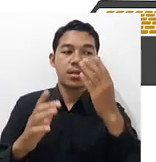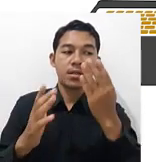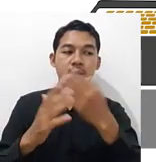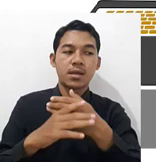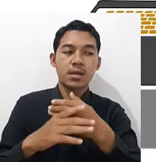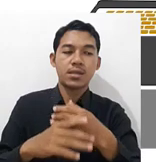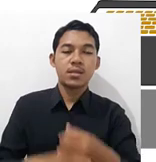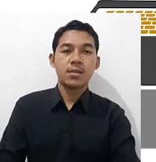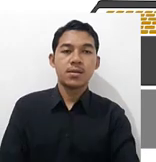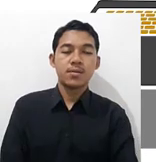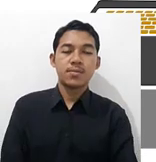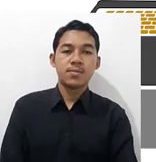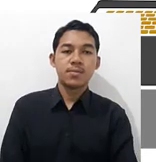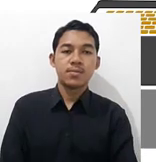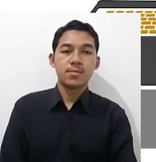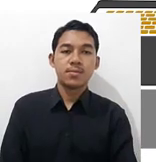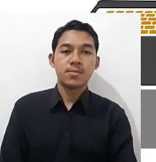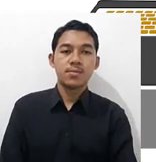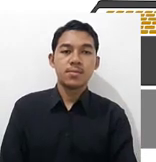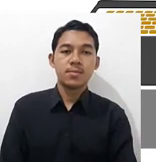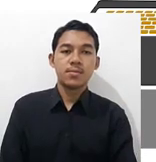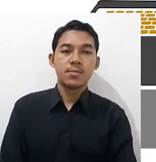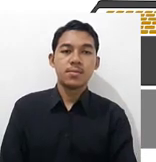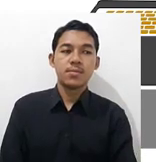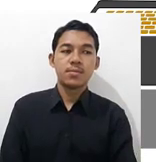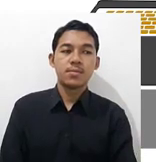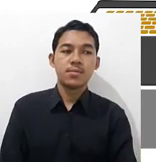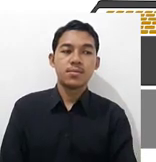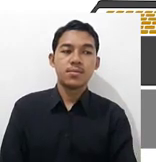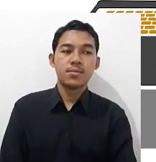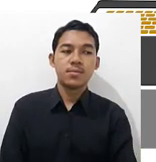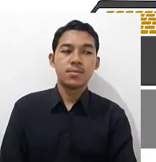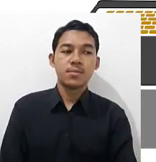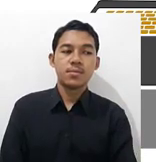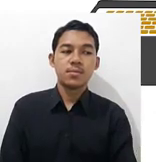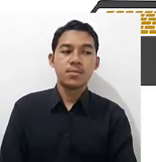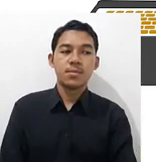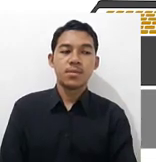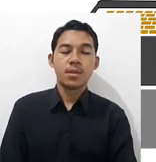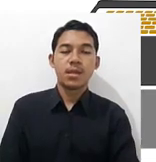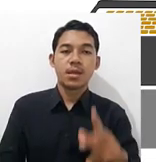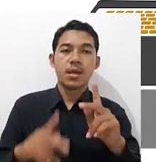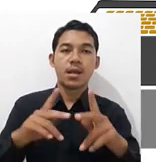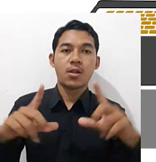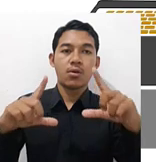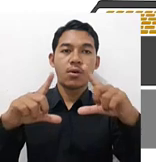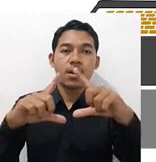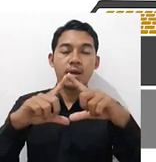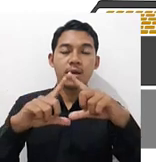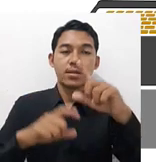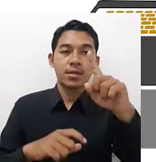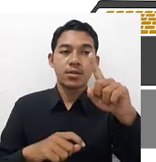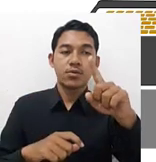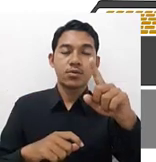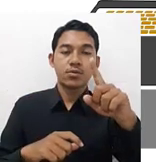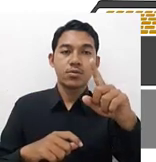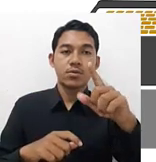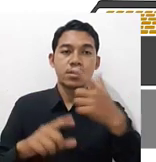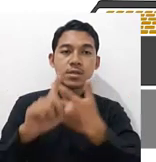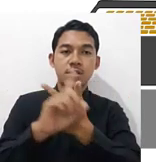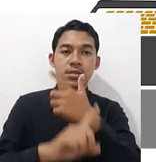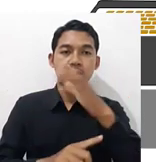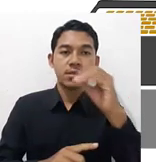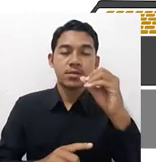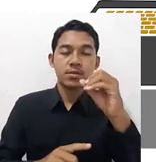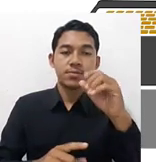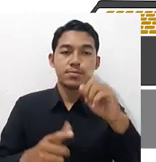Nah, selanjutnya bisa dilihat nih, kan. Jadi jika input bernilai 1, maka output bernilai 0. Jadi ketika A nya 1, Y nya